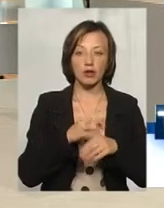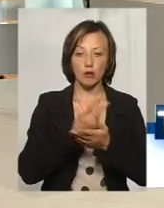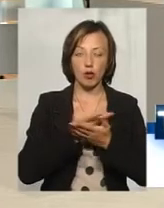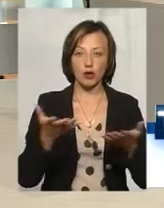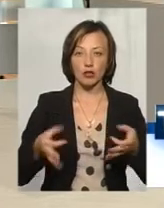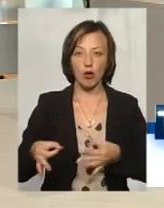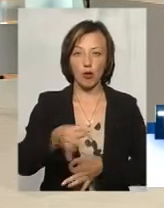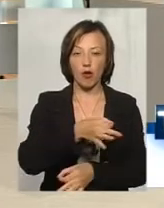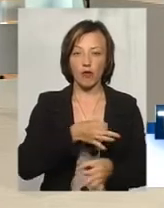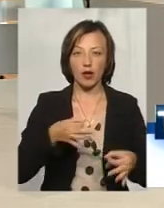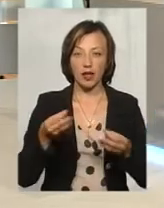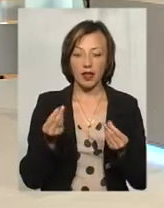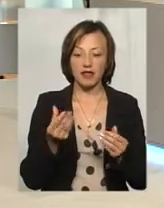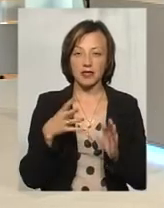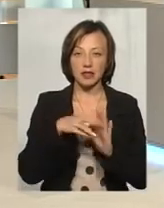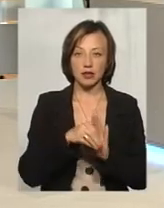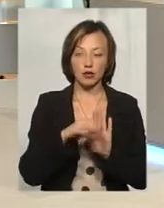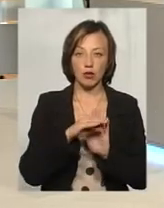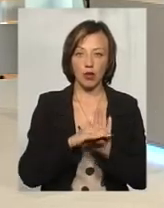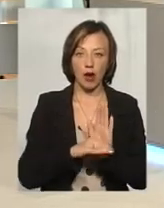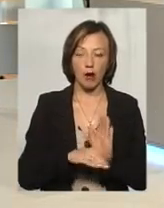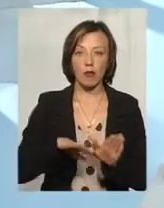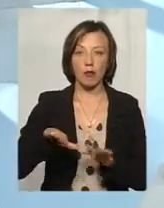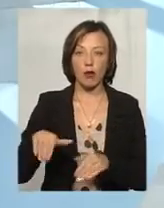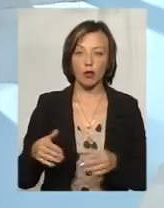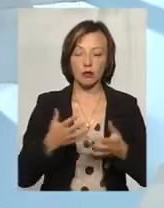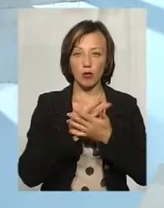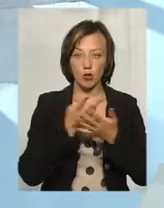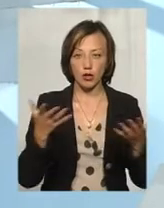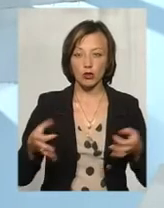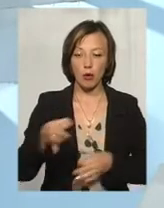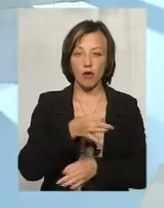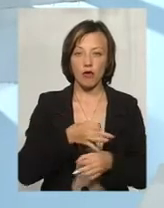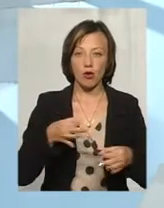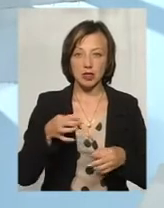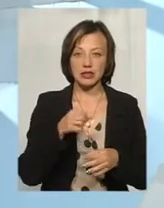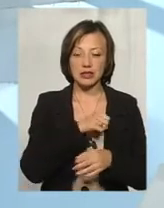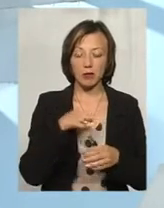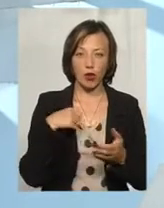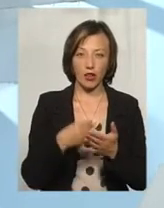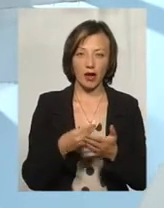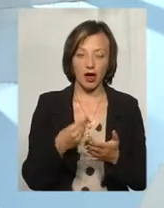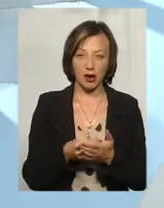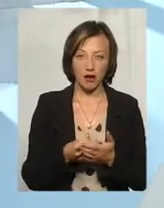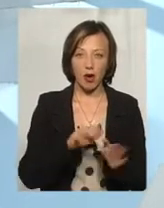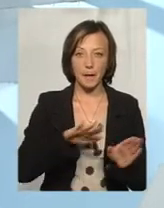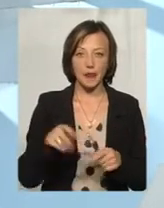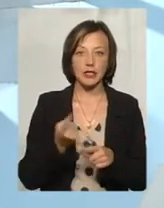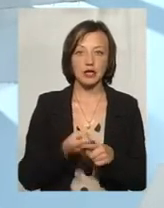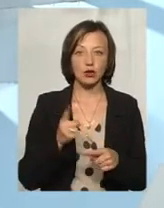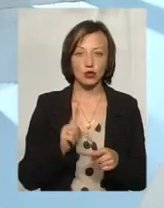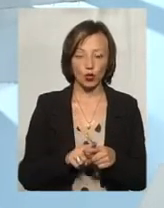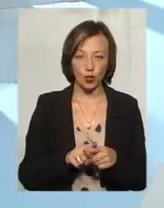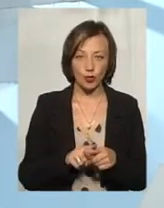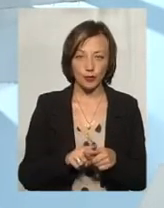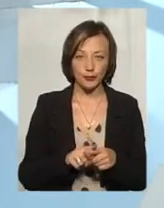публічне обговорення інвестиційної програми, потім публічне обговорення самого тарифу. Після цього